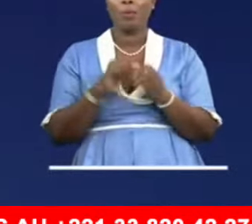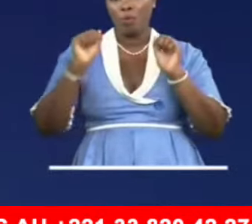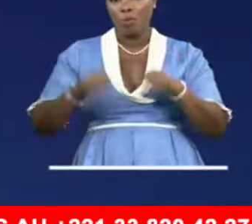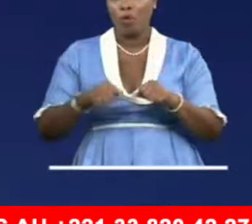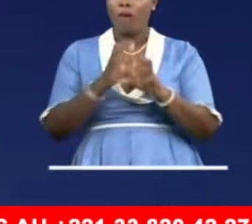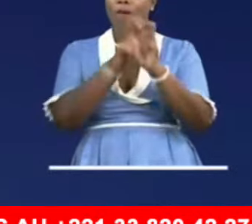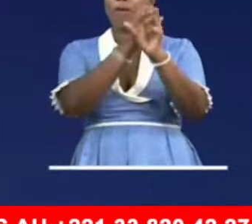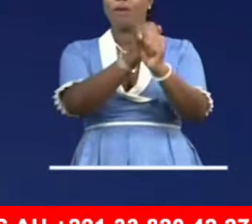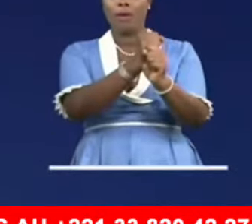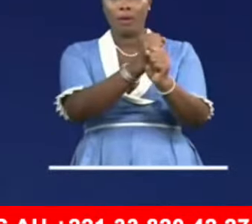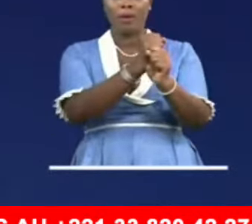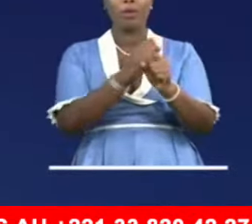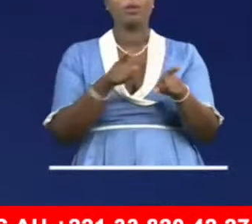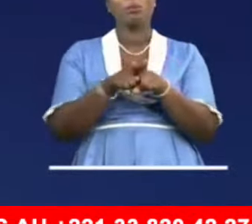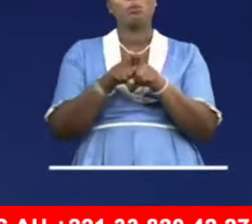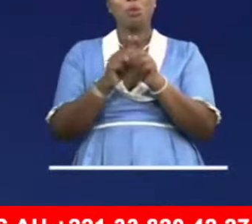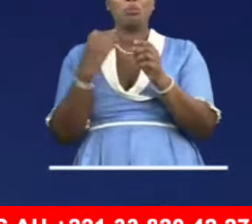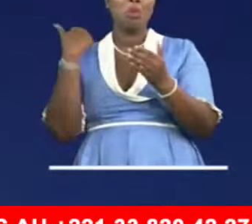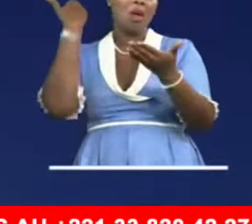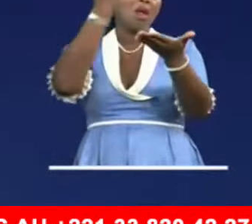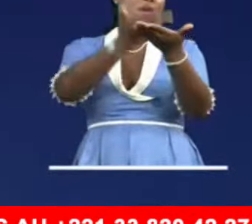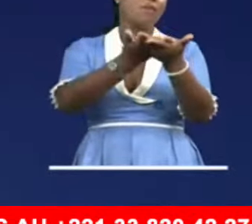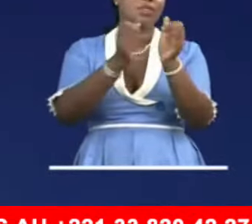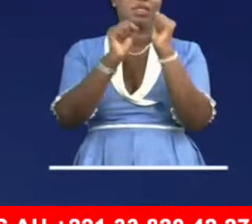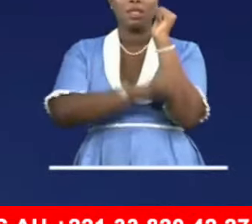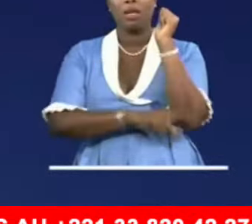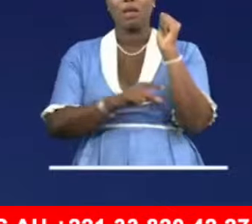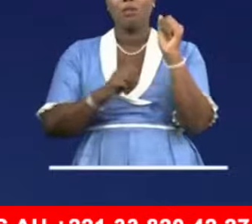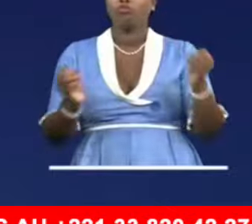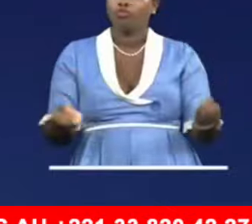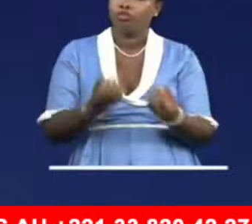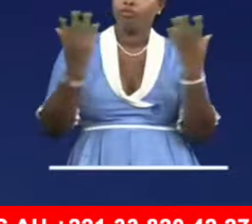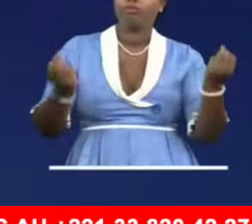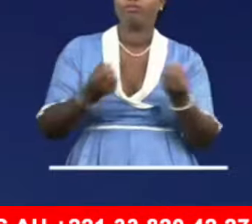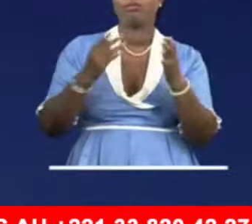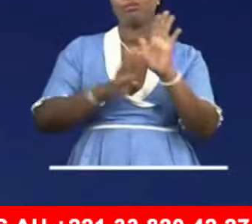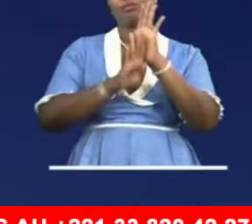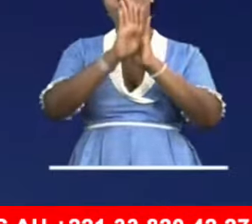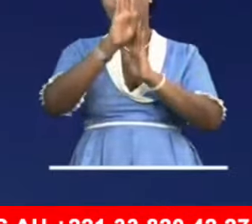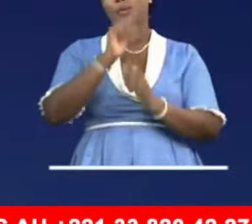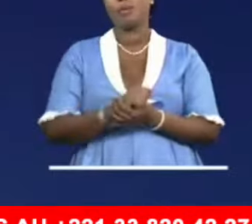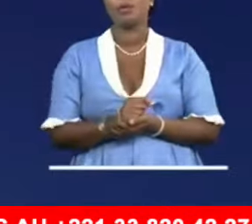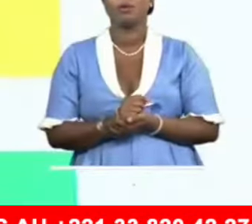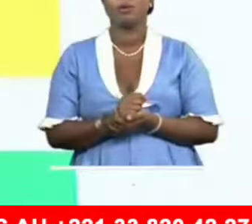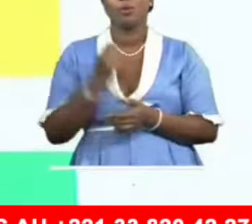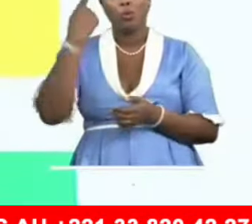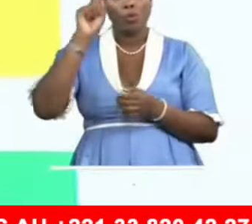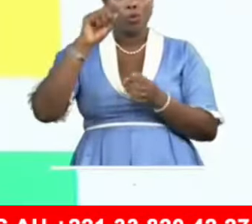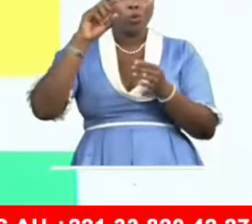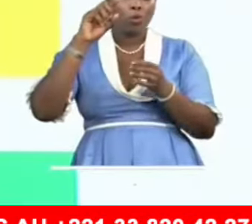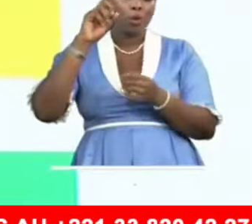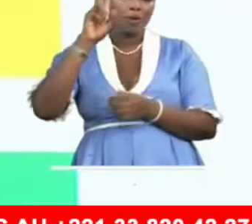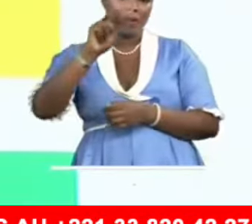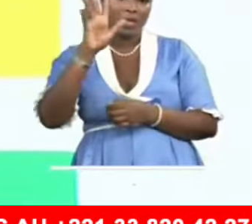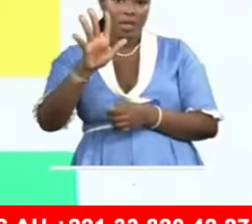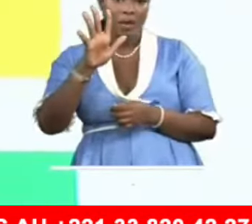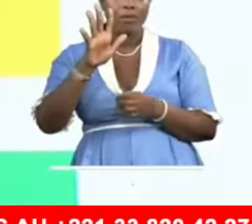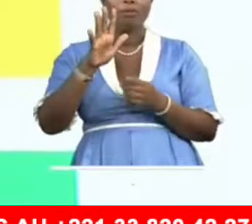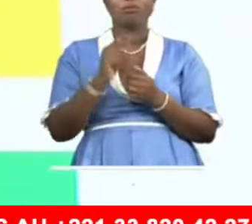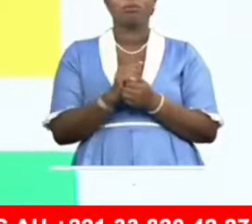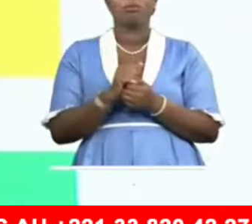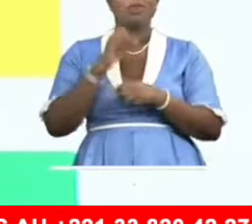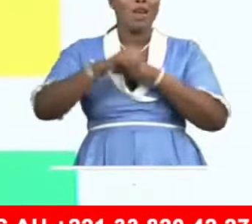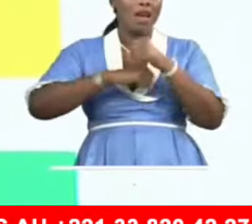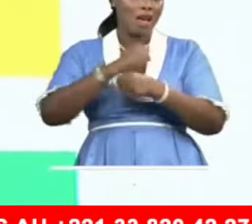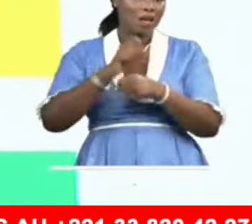pour arriver en Sénégal souverain juste et prospère la nouvelle stratégie de développement pour les 25 prochaines années grâce au SC